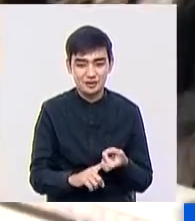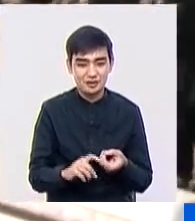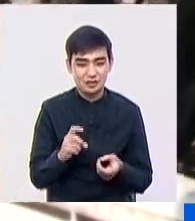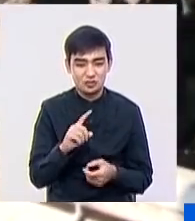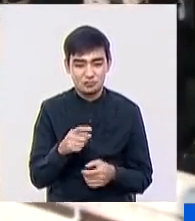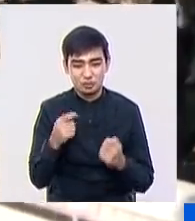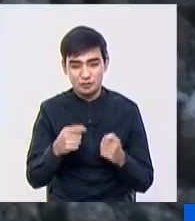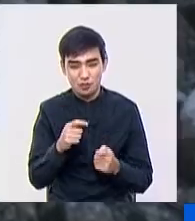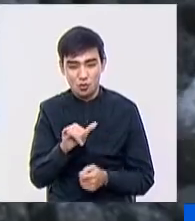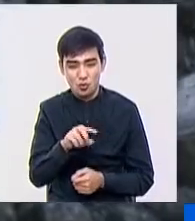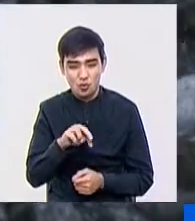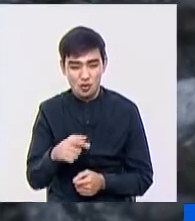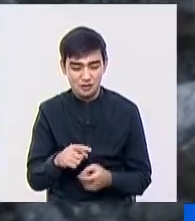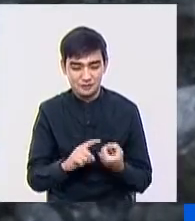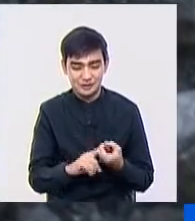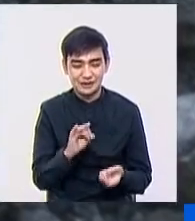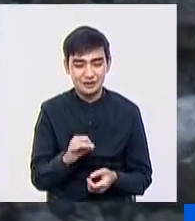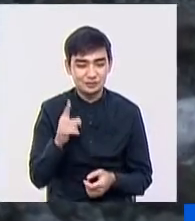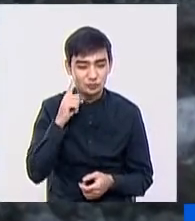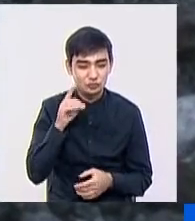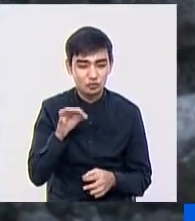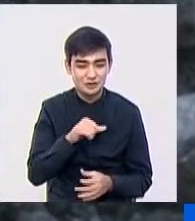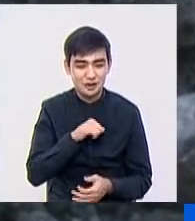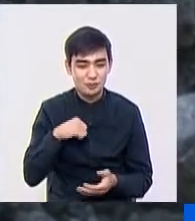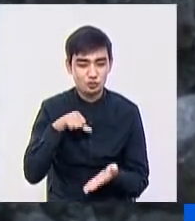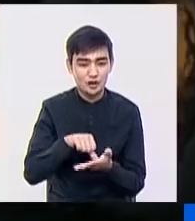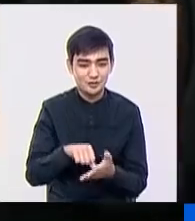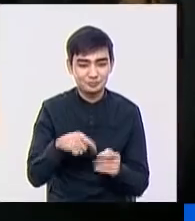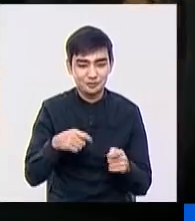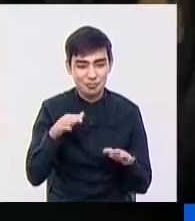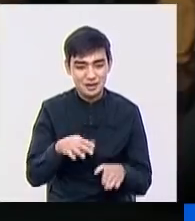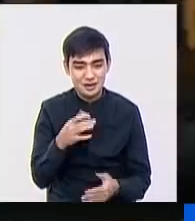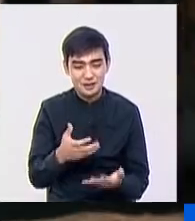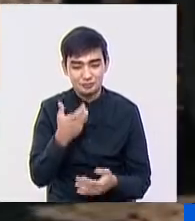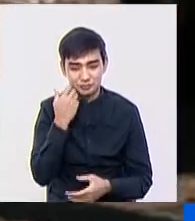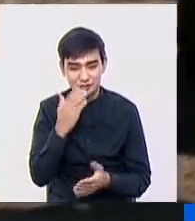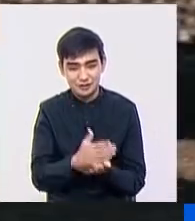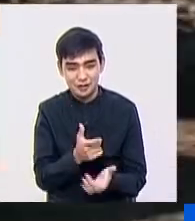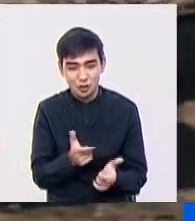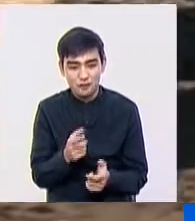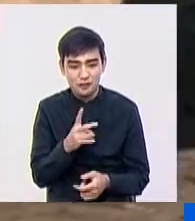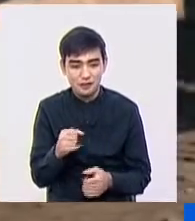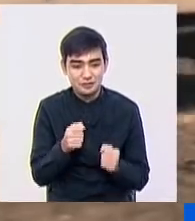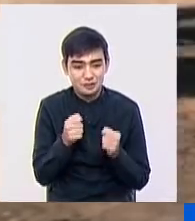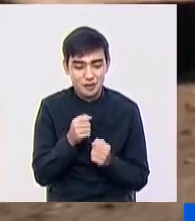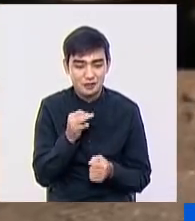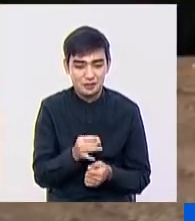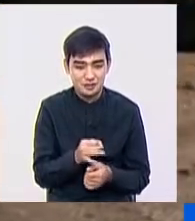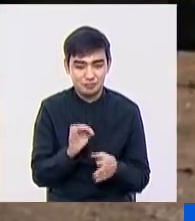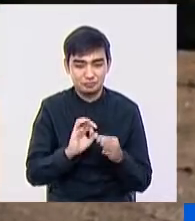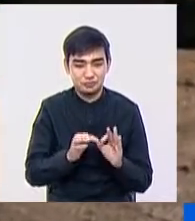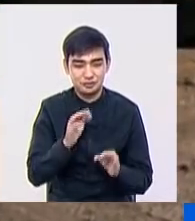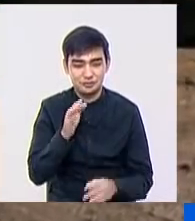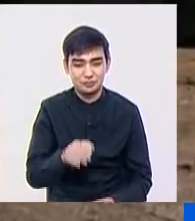с продавцами угля. Что об этом думают сами участники рынка и успевают ли горожане подготовиться к зиме, расскажет